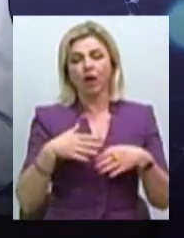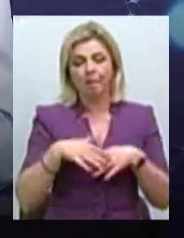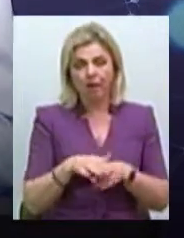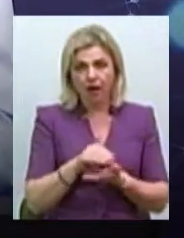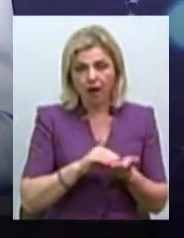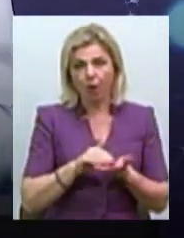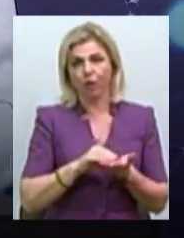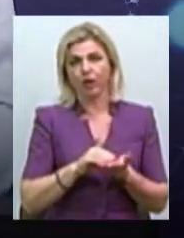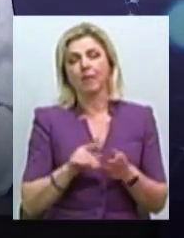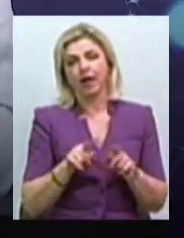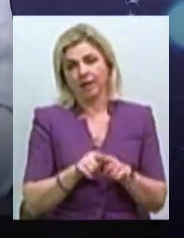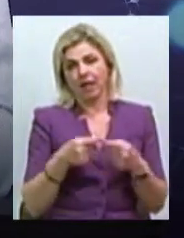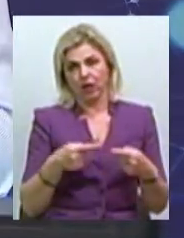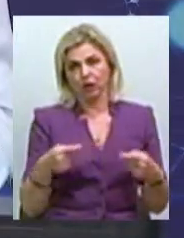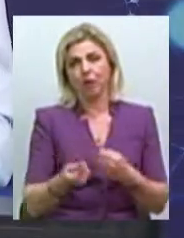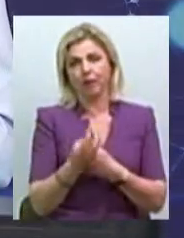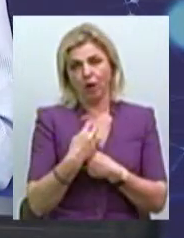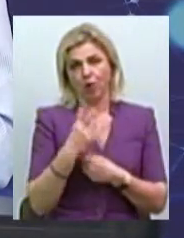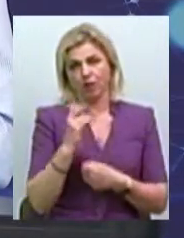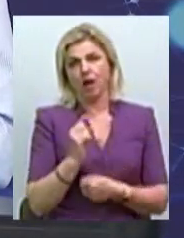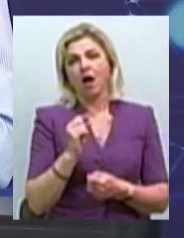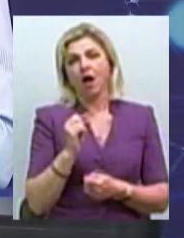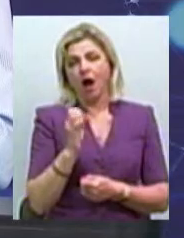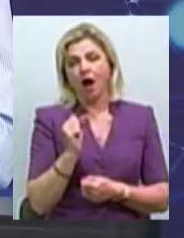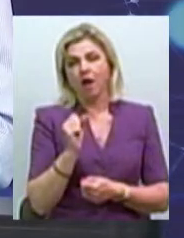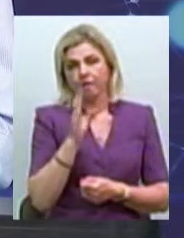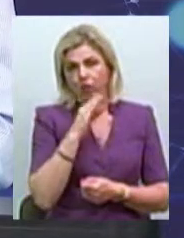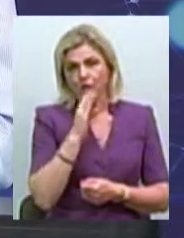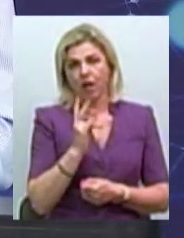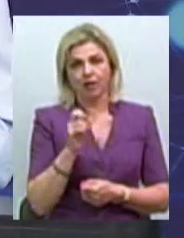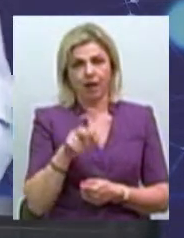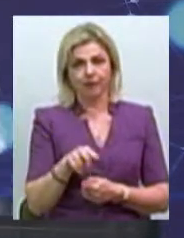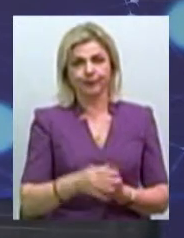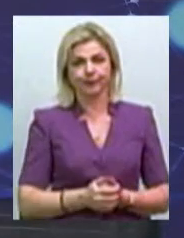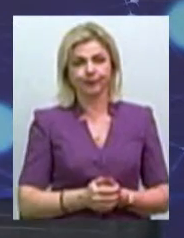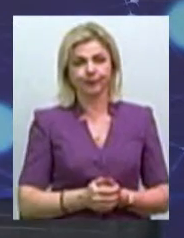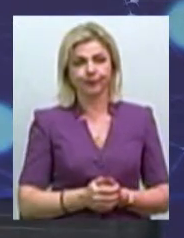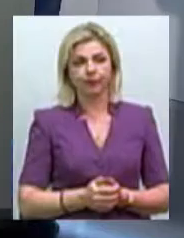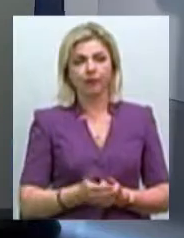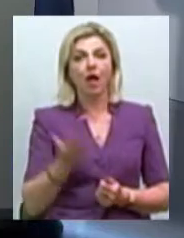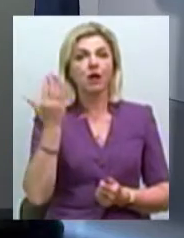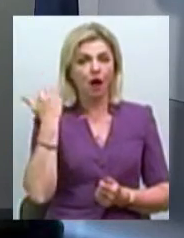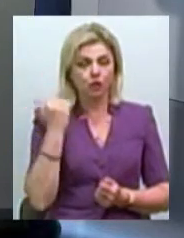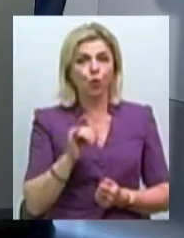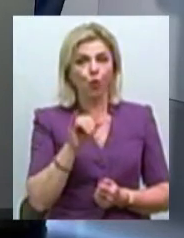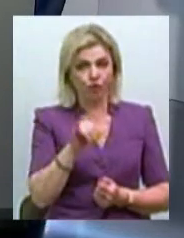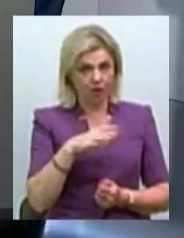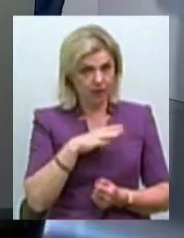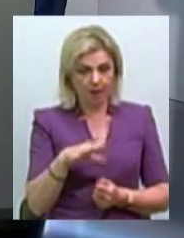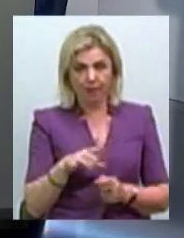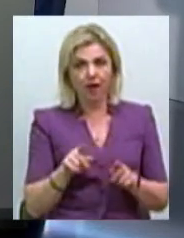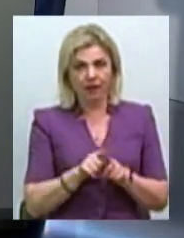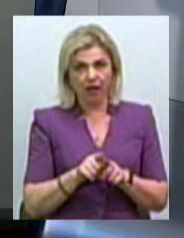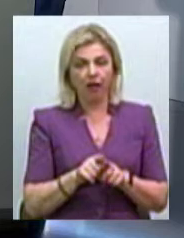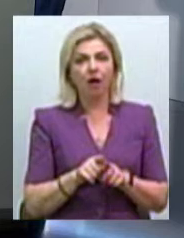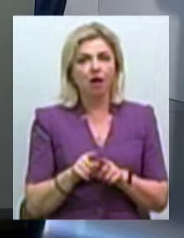перерахуємо та таке інше. Приходьте на абонентський відділ «Миколаївводоканалу». А скажіть, будь ласка, раніше у вас не було дієвих